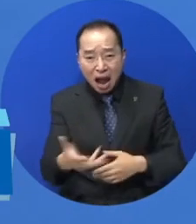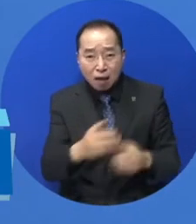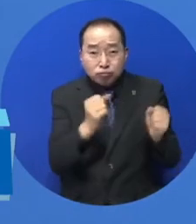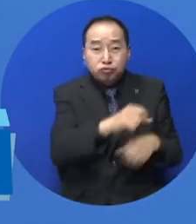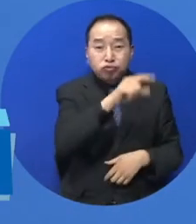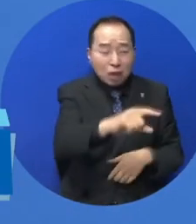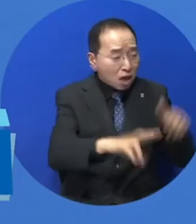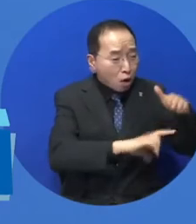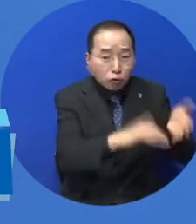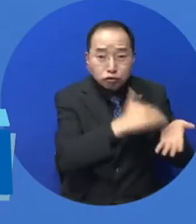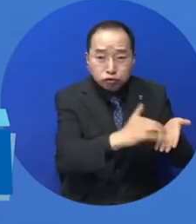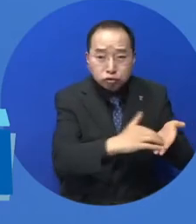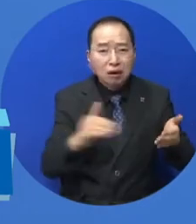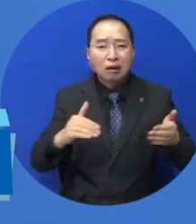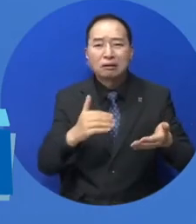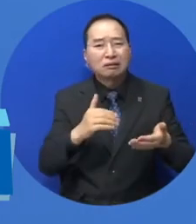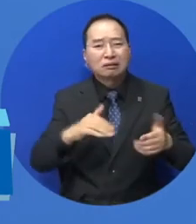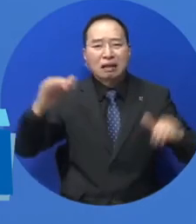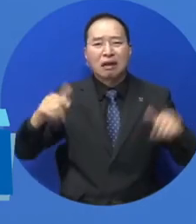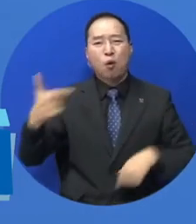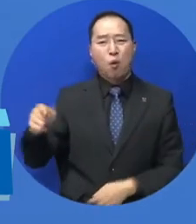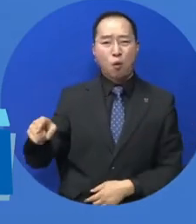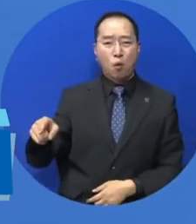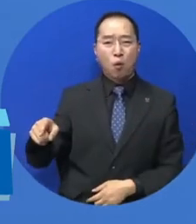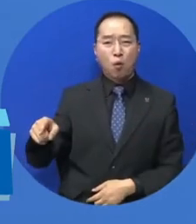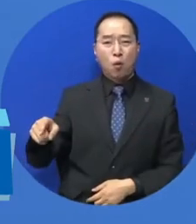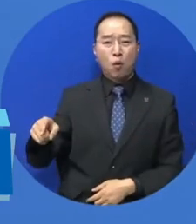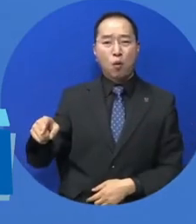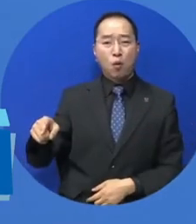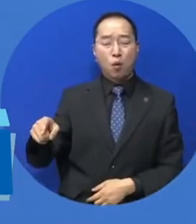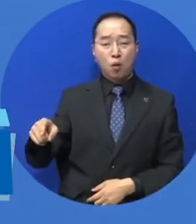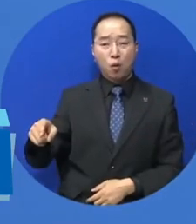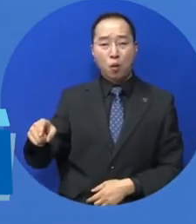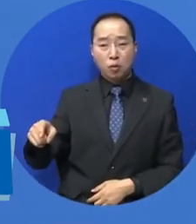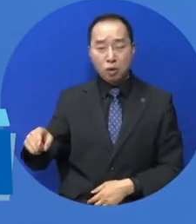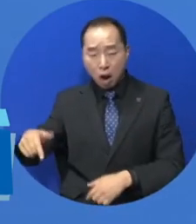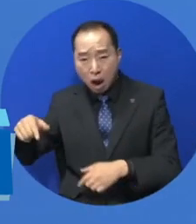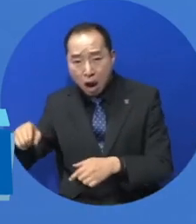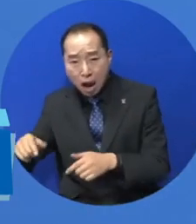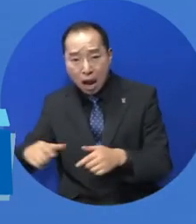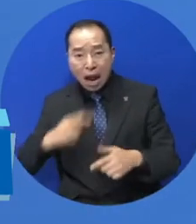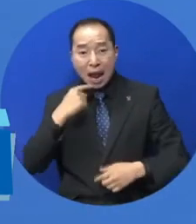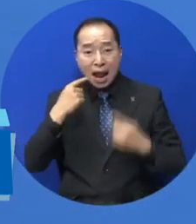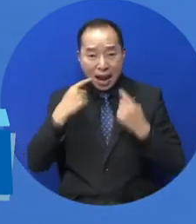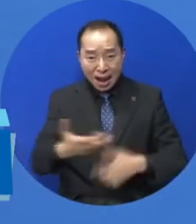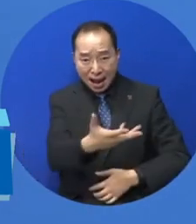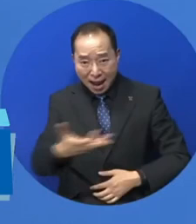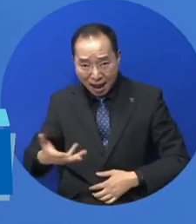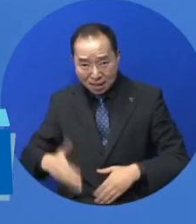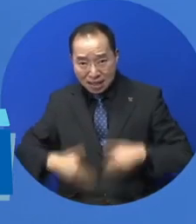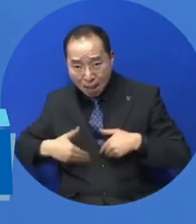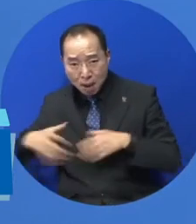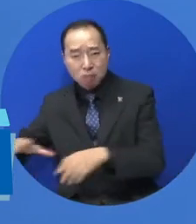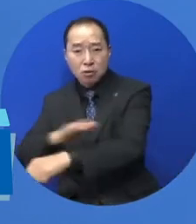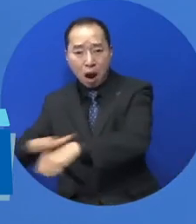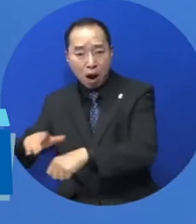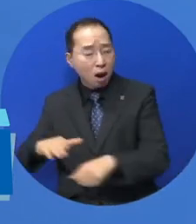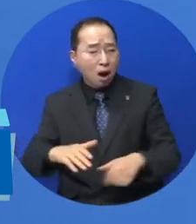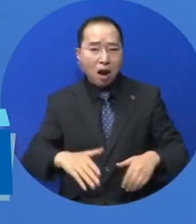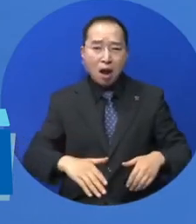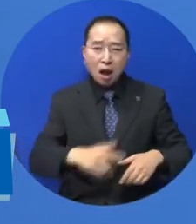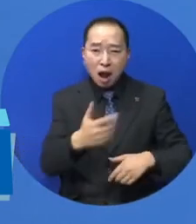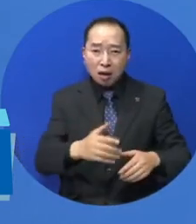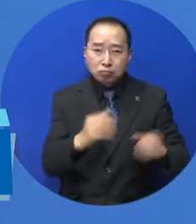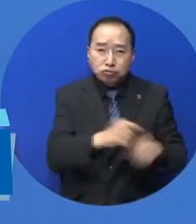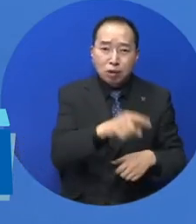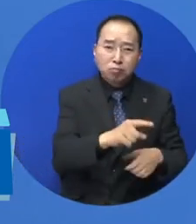납니다. 그러니까 이러한 어떤 그 교통기반시설 같은 것들이 강남과 강북의 불균형의 대표적인 것입니다. 그렇기 때문에 이